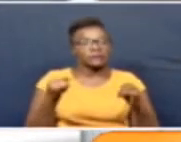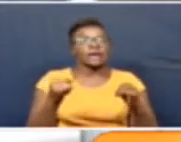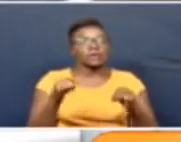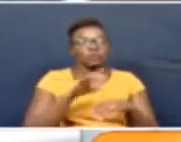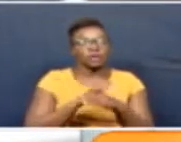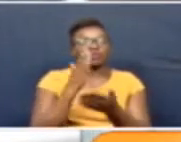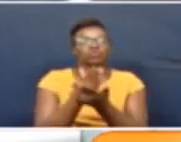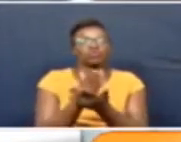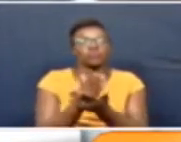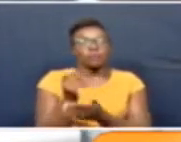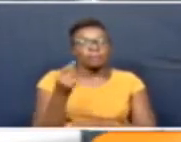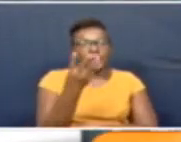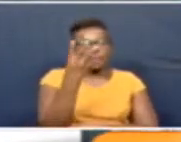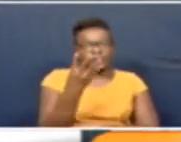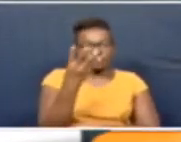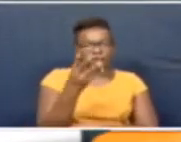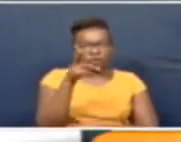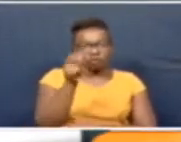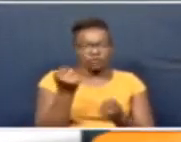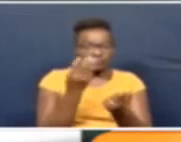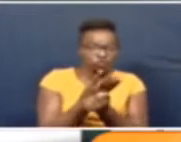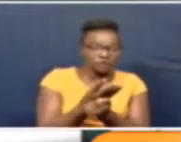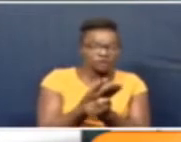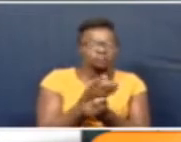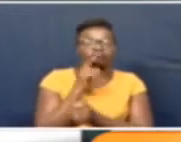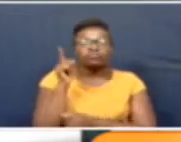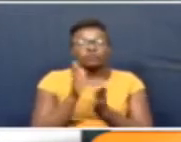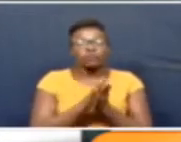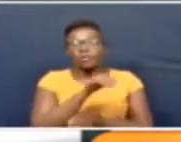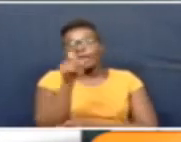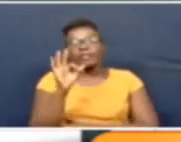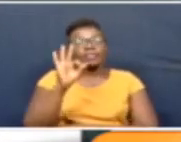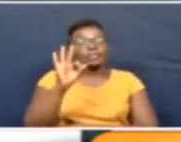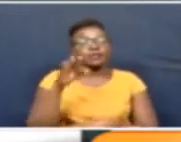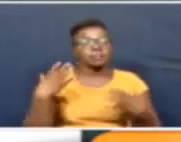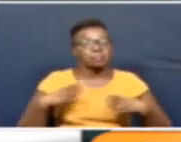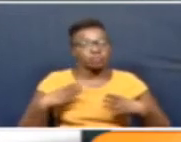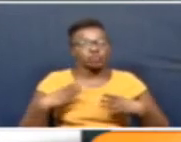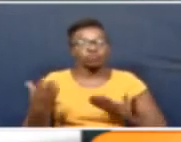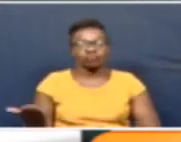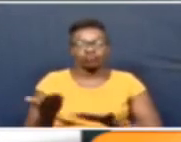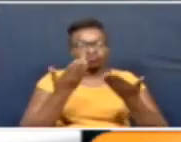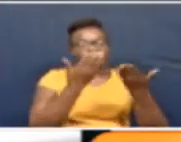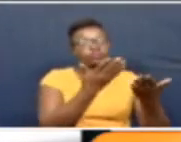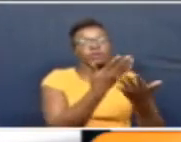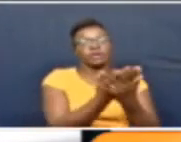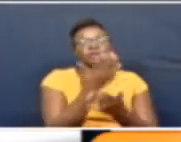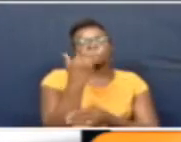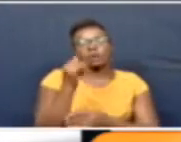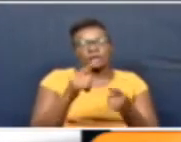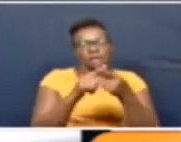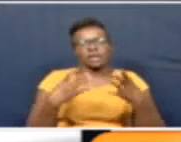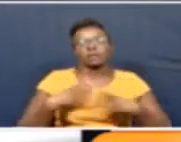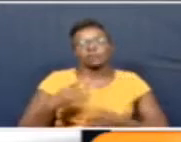Aprili mwaka wa 2014, Onyancha pamoja na wengine watatu walishtakiwa kwa kosa la mauaji ya watu